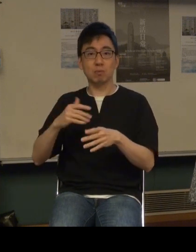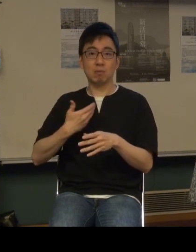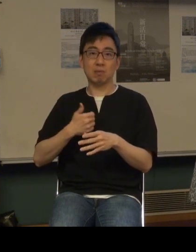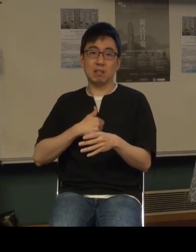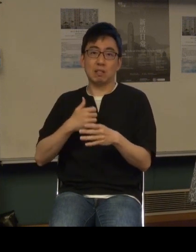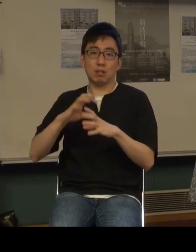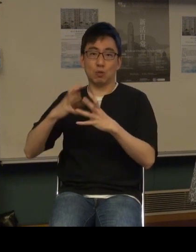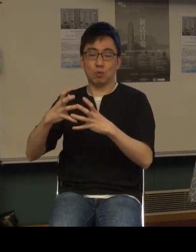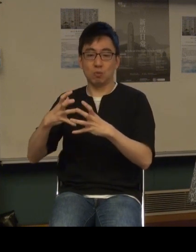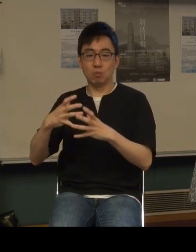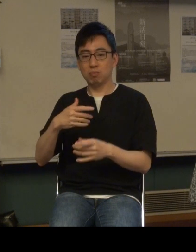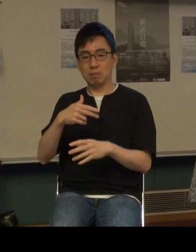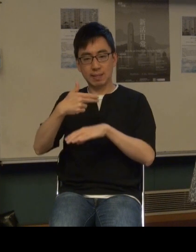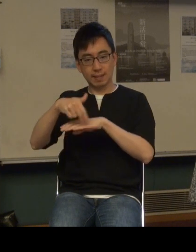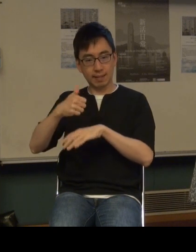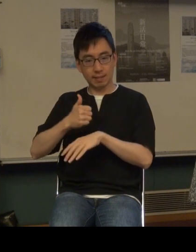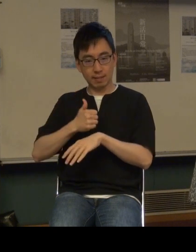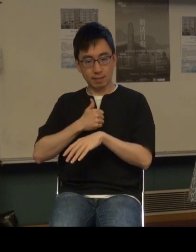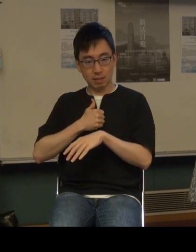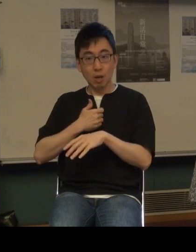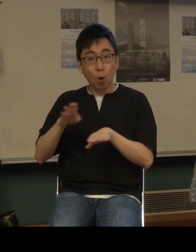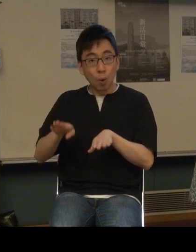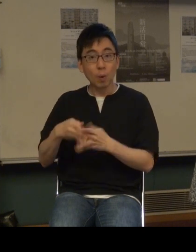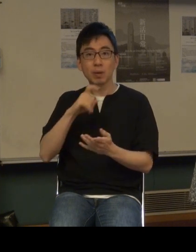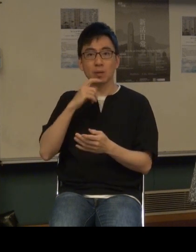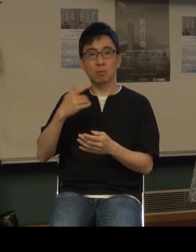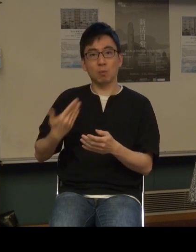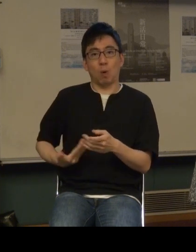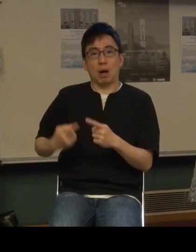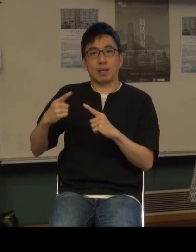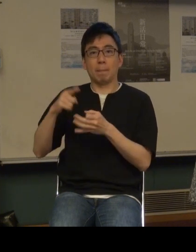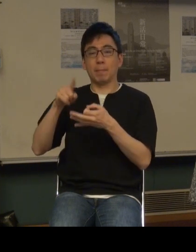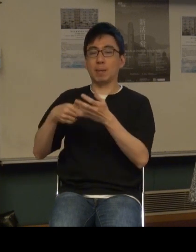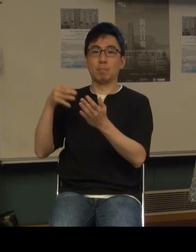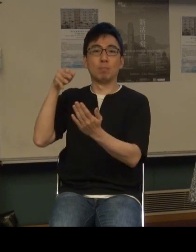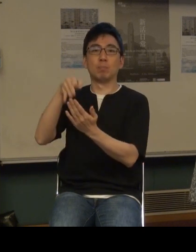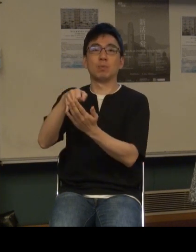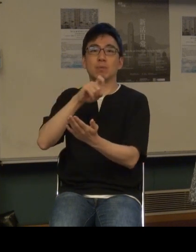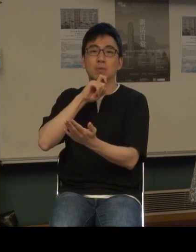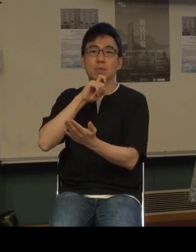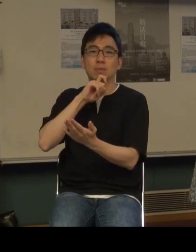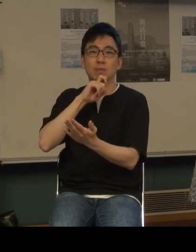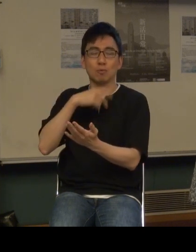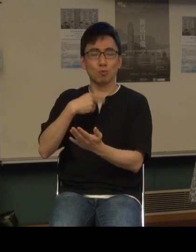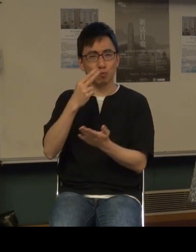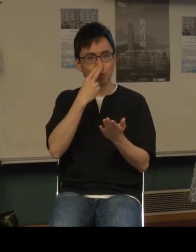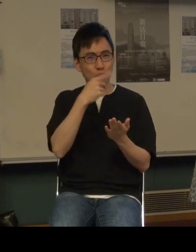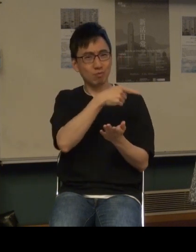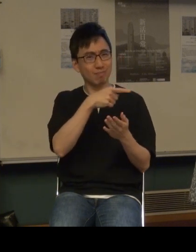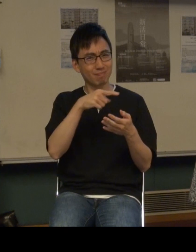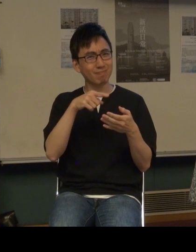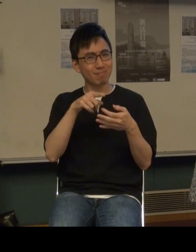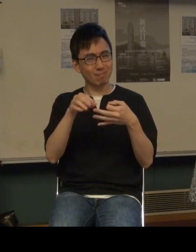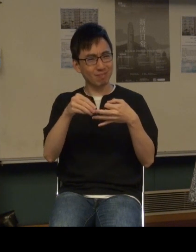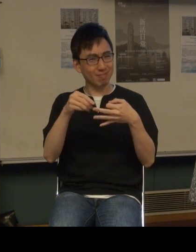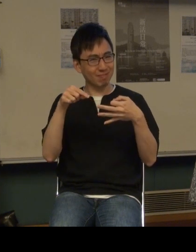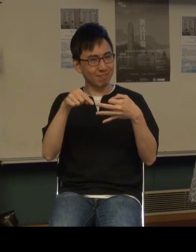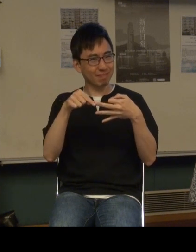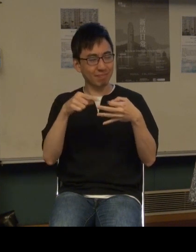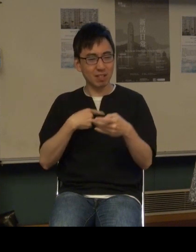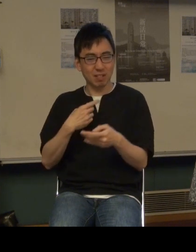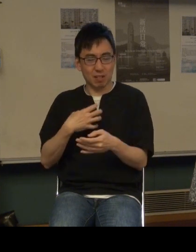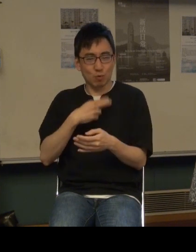咧，公務司署嘅建築師咧有華人嘅名字出現嘅嚇，即係佢開始，我相信呢個係華人啦嚇，姓陳姓陳嘅，開始